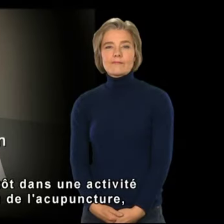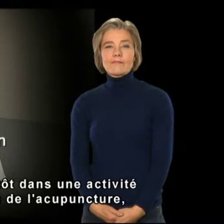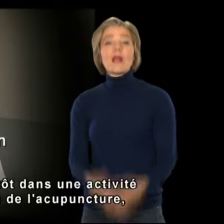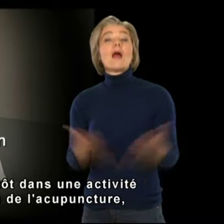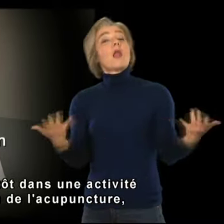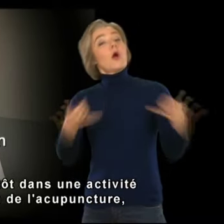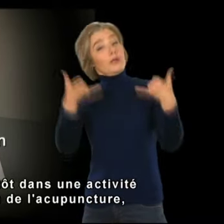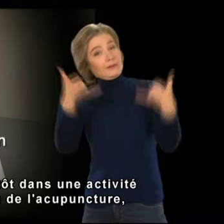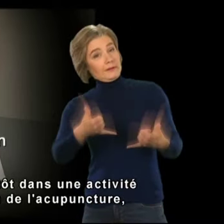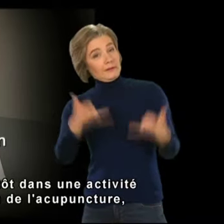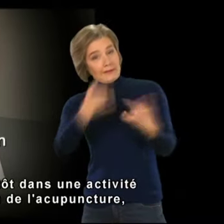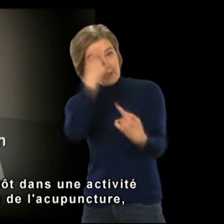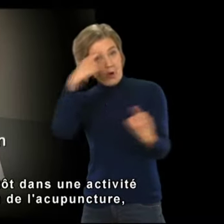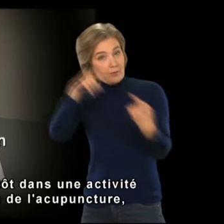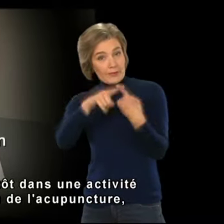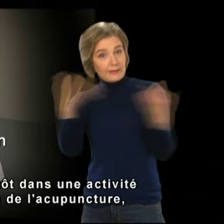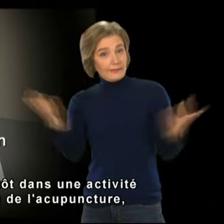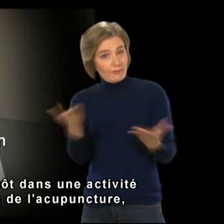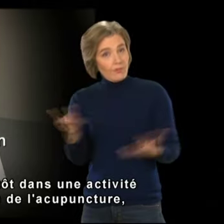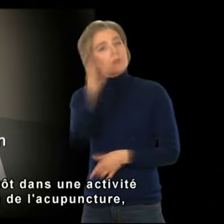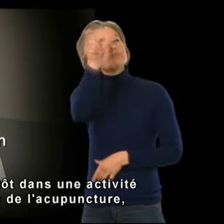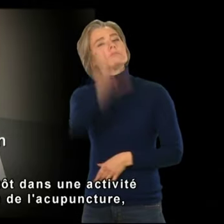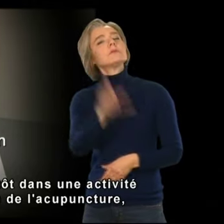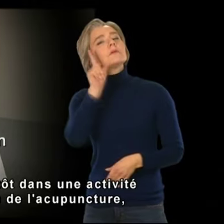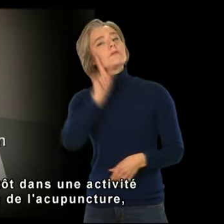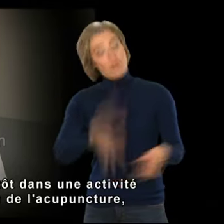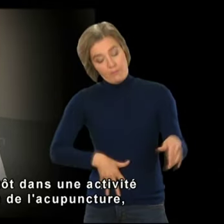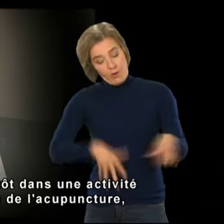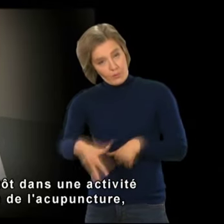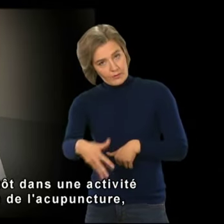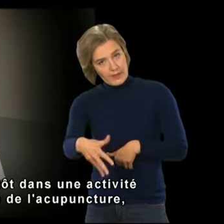est plutôt dans une activité